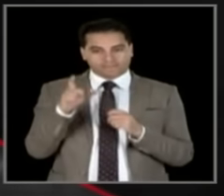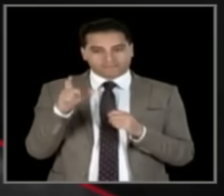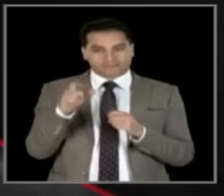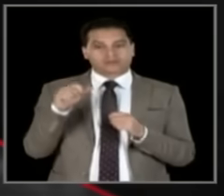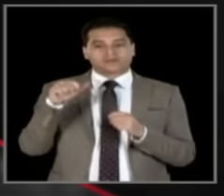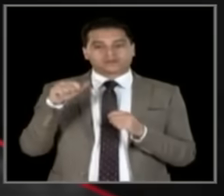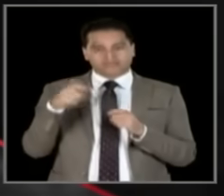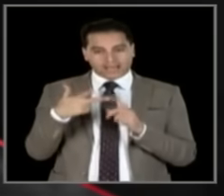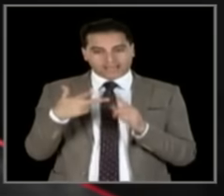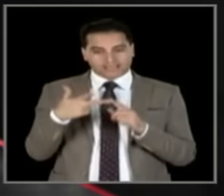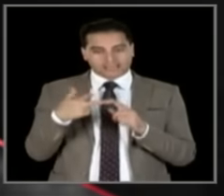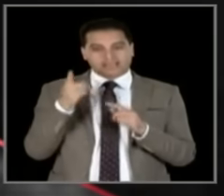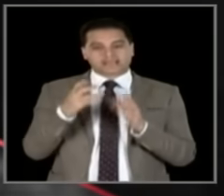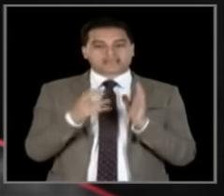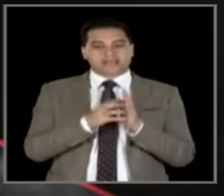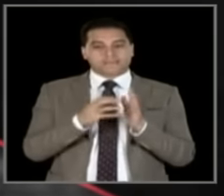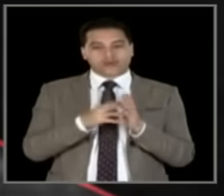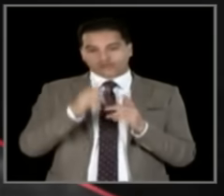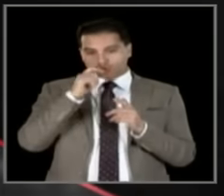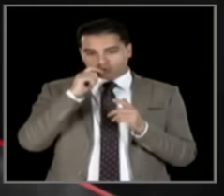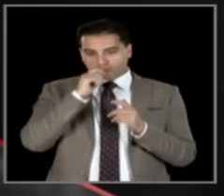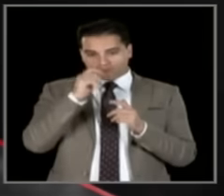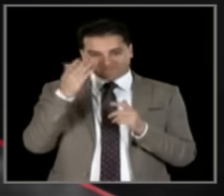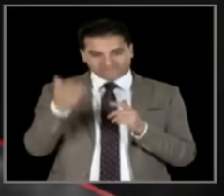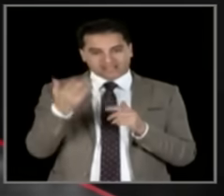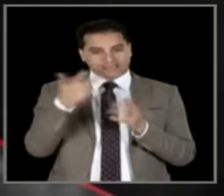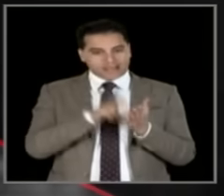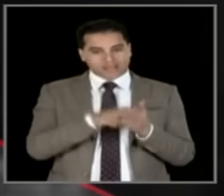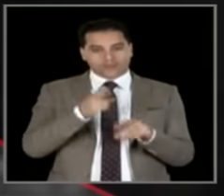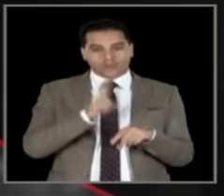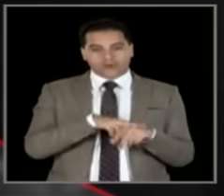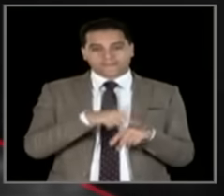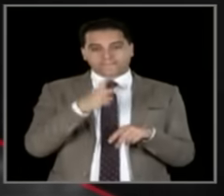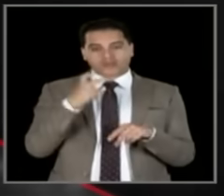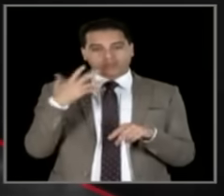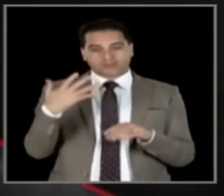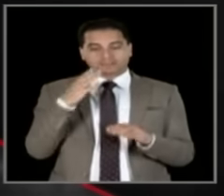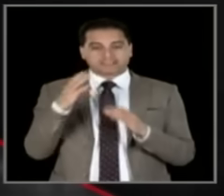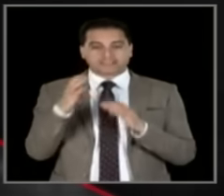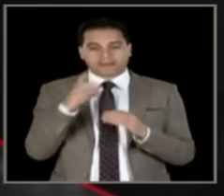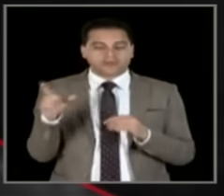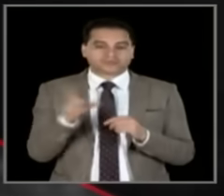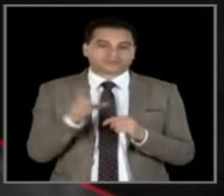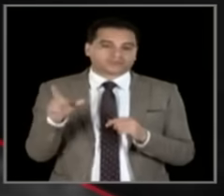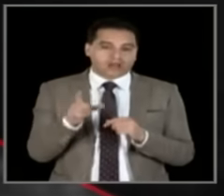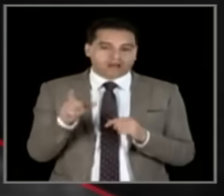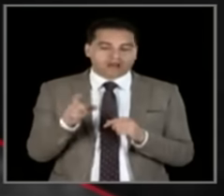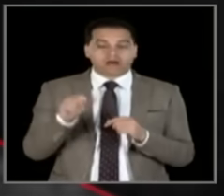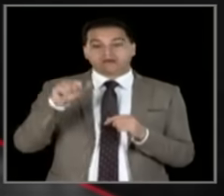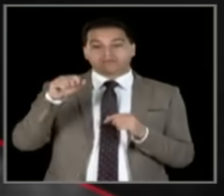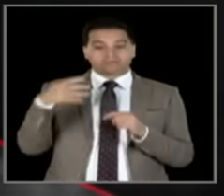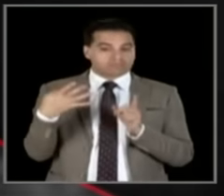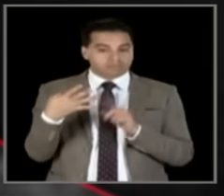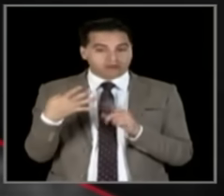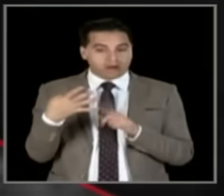صحيحة. في المركز الثالث جامعة دمياط 3 نقاط 205 نقطة إجابات